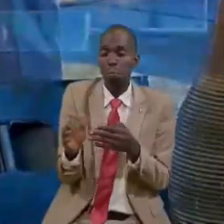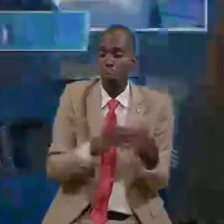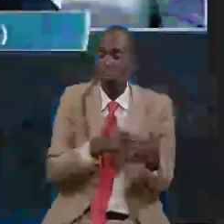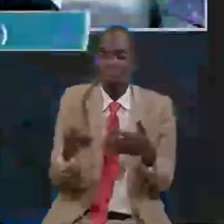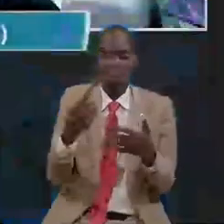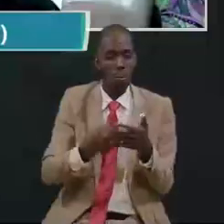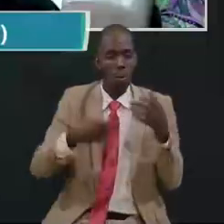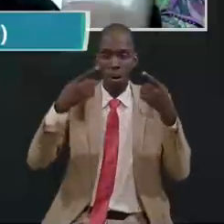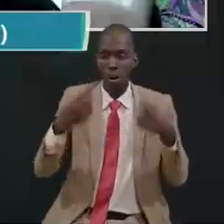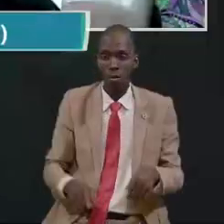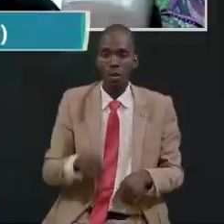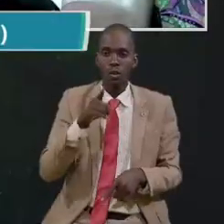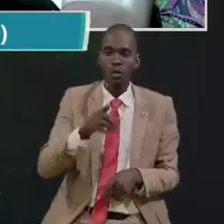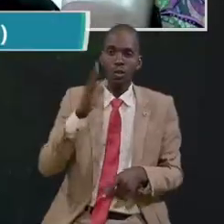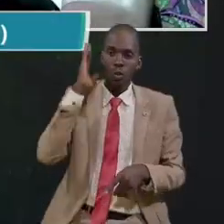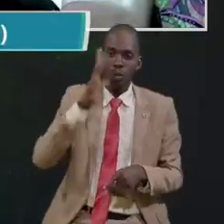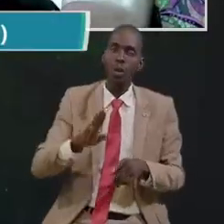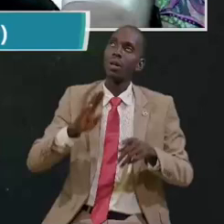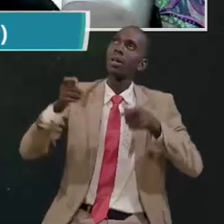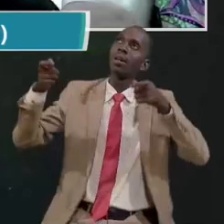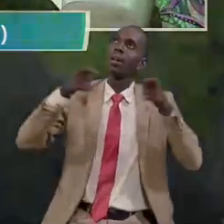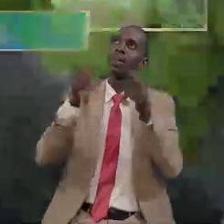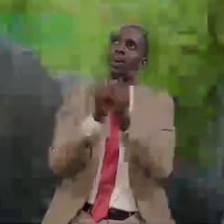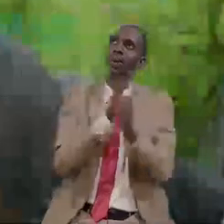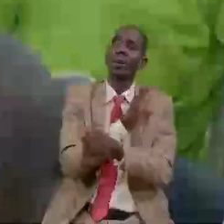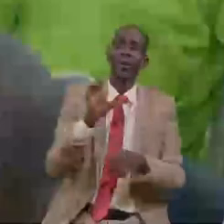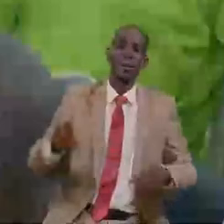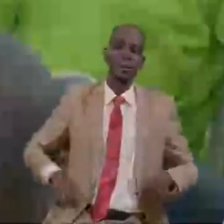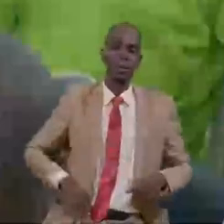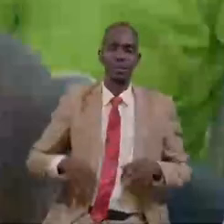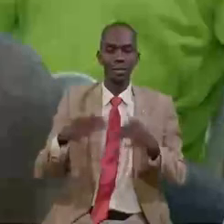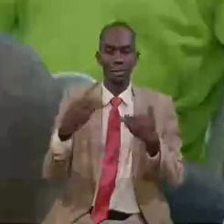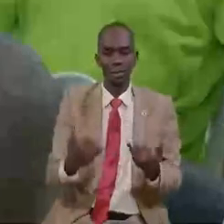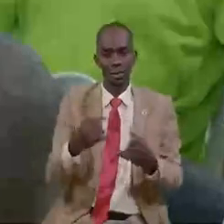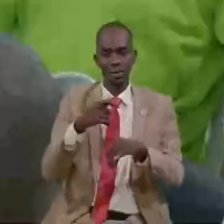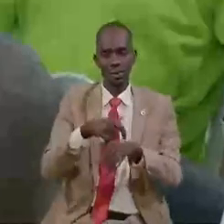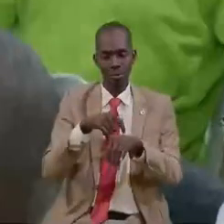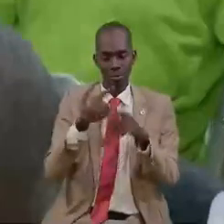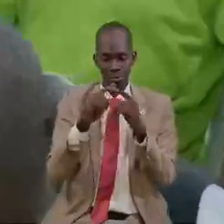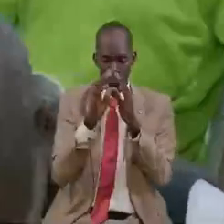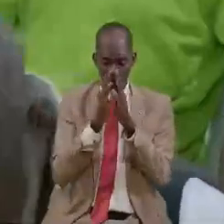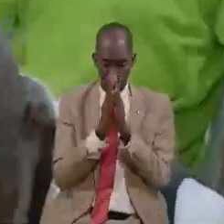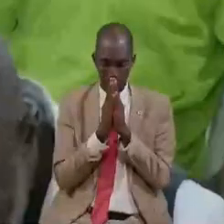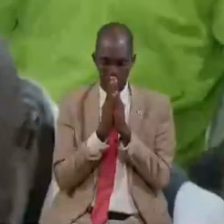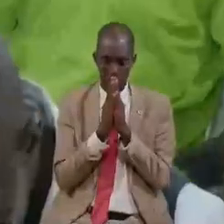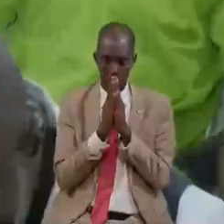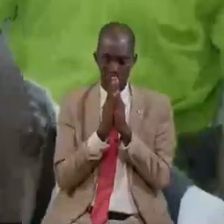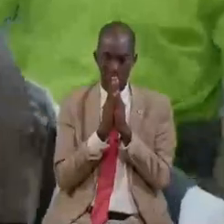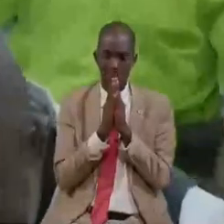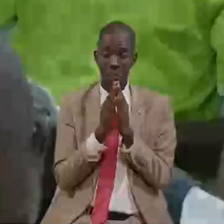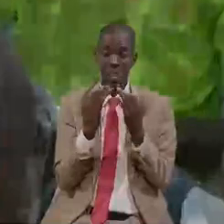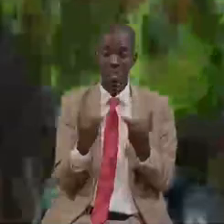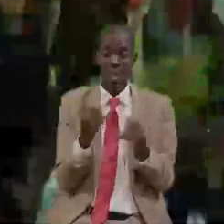vous allez régner avec Christ. Tête baissée, les yeux fermés. Les têtes